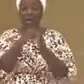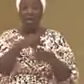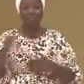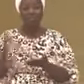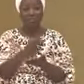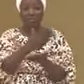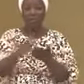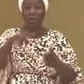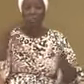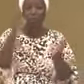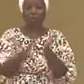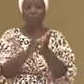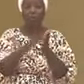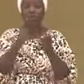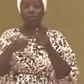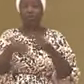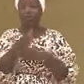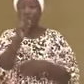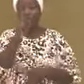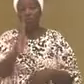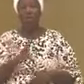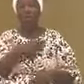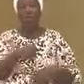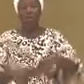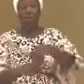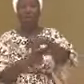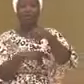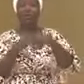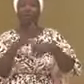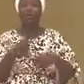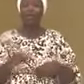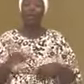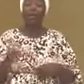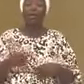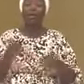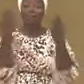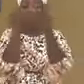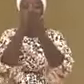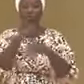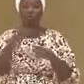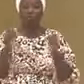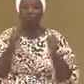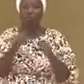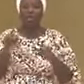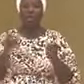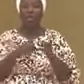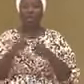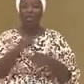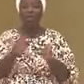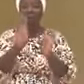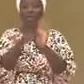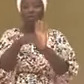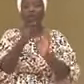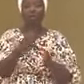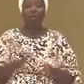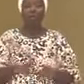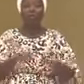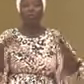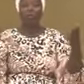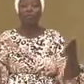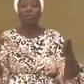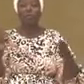et les fondements de la prison ont été ébranlés et les portes s'ouvrir mais